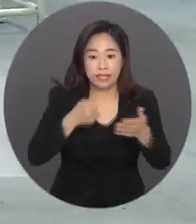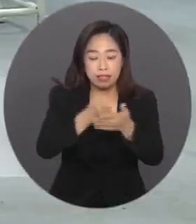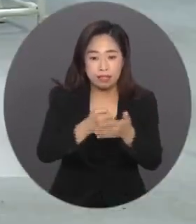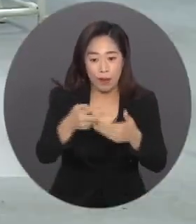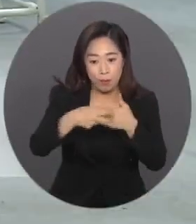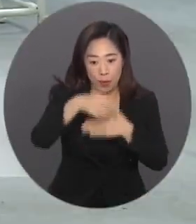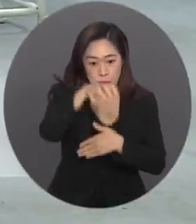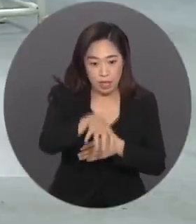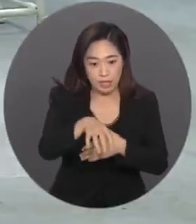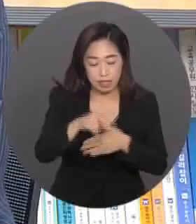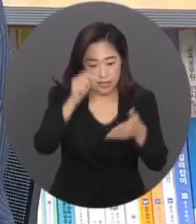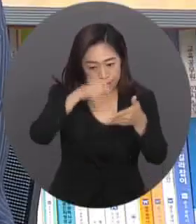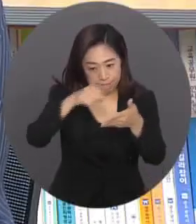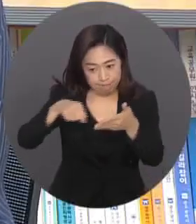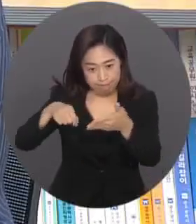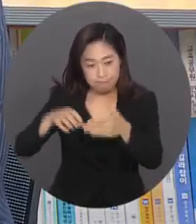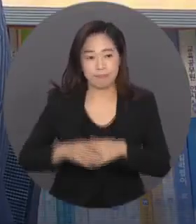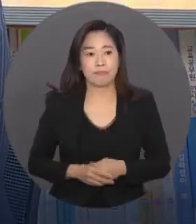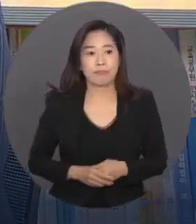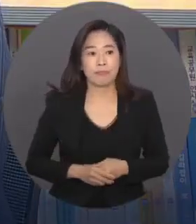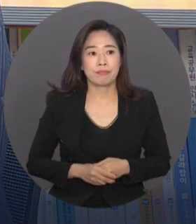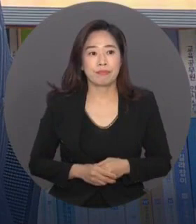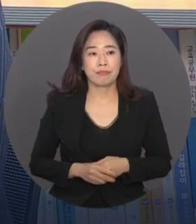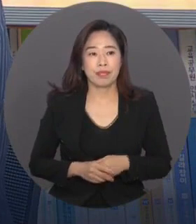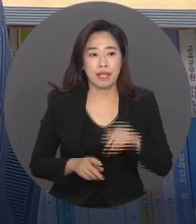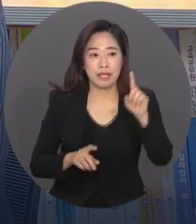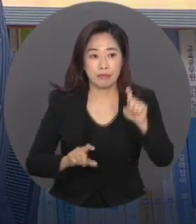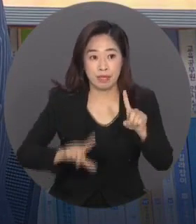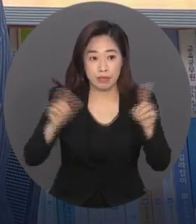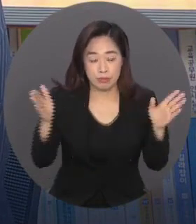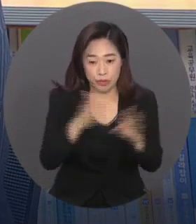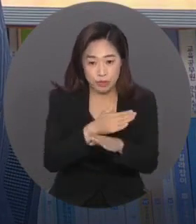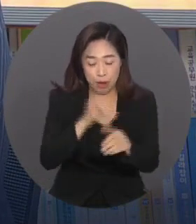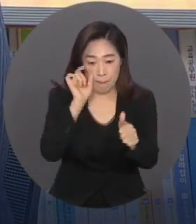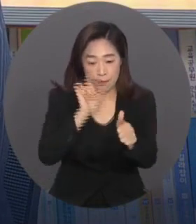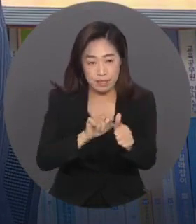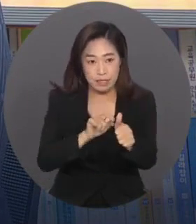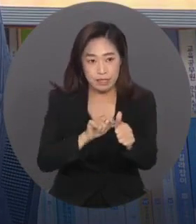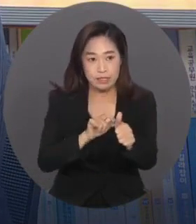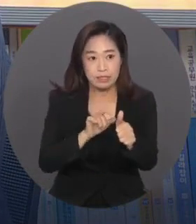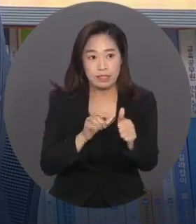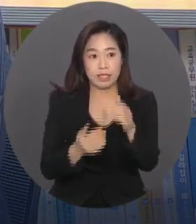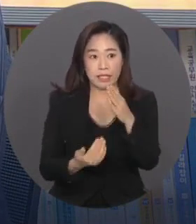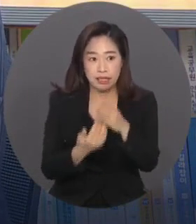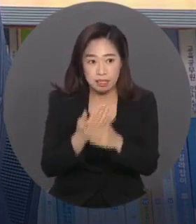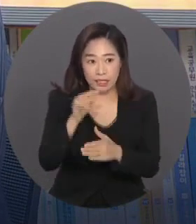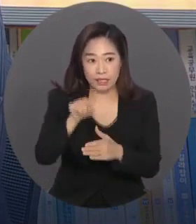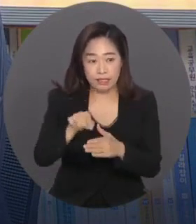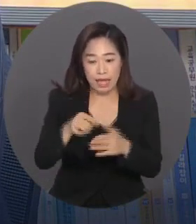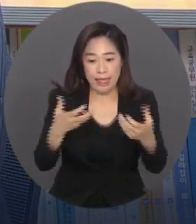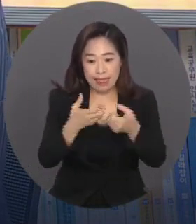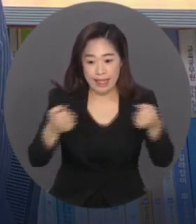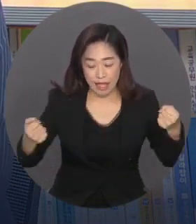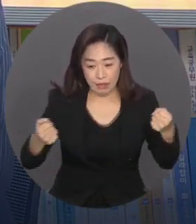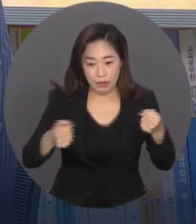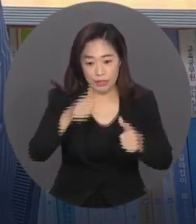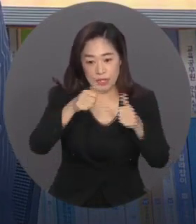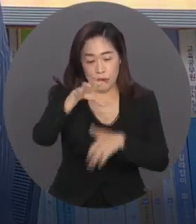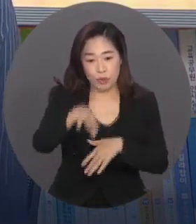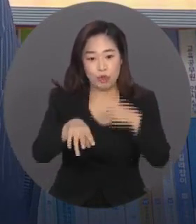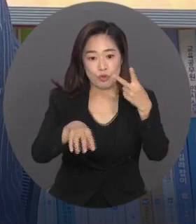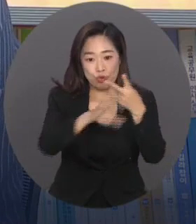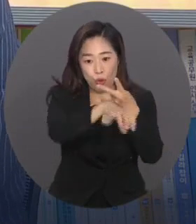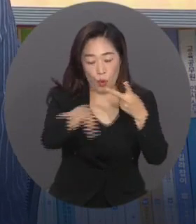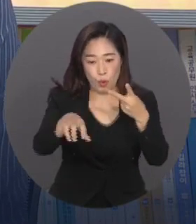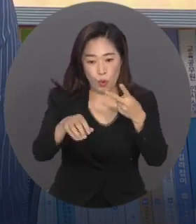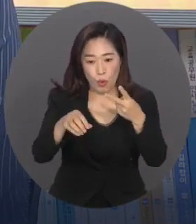수능을 봅니다 11일부터 발생하는 확진자는 작년과 달리 별도 시험장 2개 학교에서 응시를